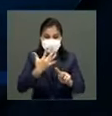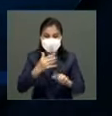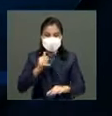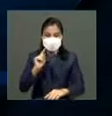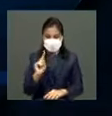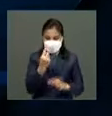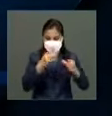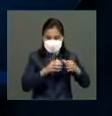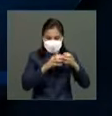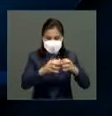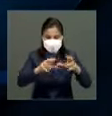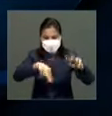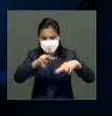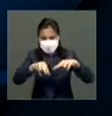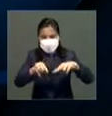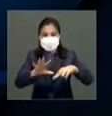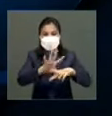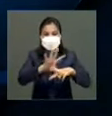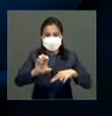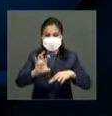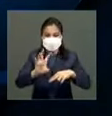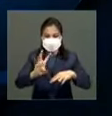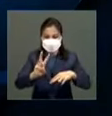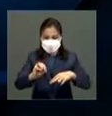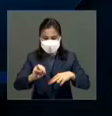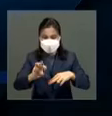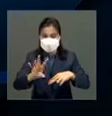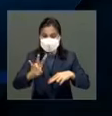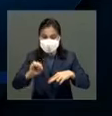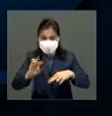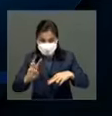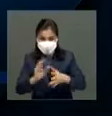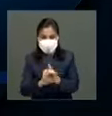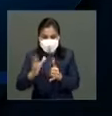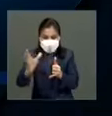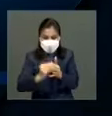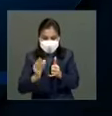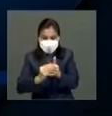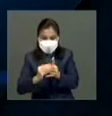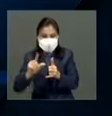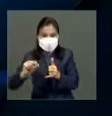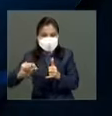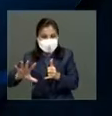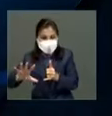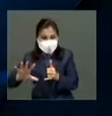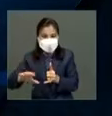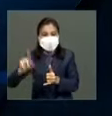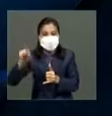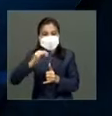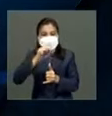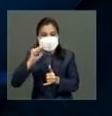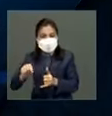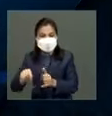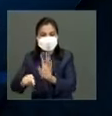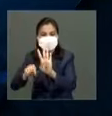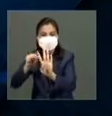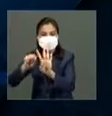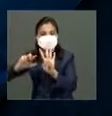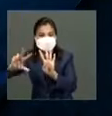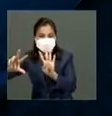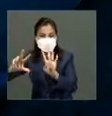case finding อีก576รายพบเชื้อถึง25รายก็คือคิดเป็น 4.3% เพราะฉะนั้นกลุ่มก้อนกลุ่ม